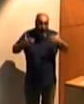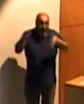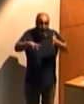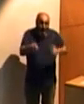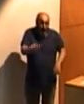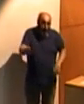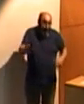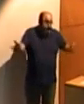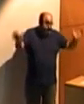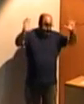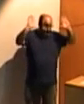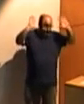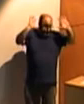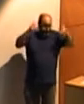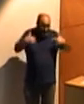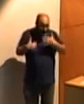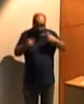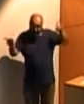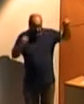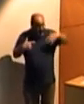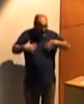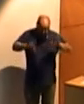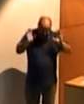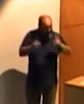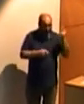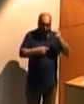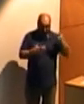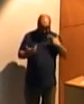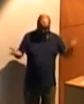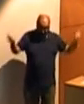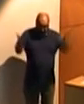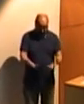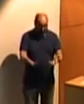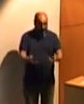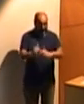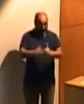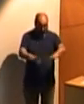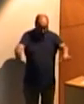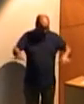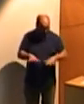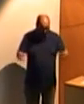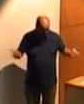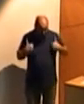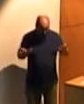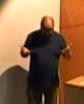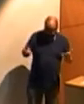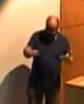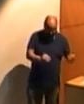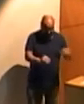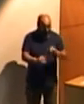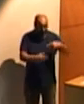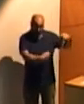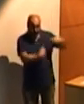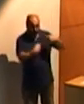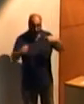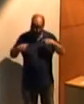naturel la nature même de donner deux cas il ya des lego et c'est l'ego bien d'une certaine manière et on nous on ne pousse presque